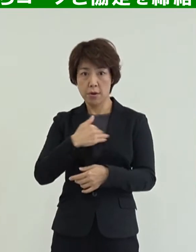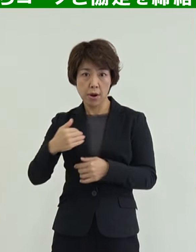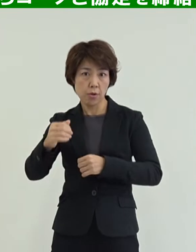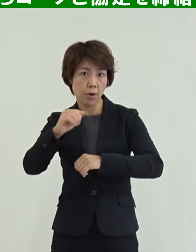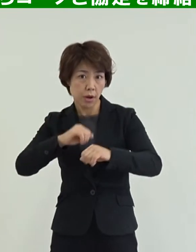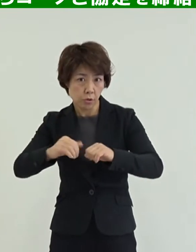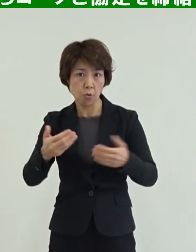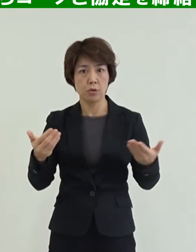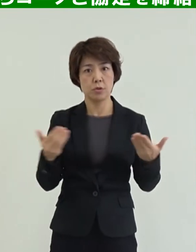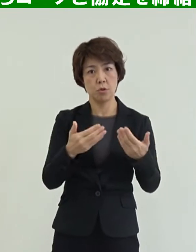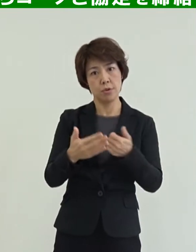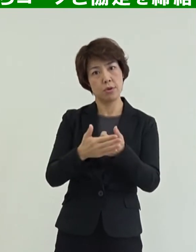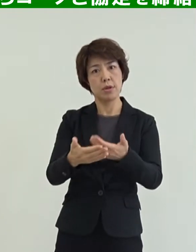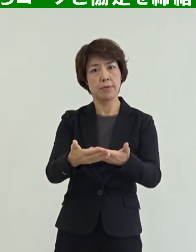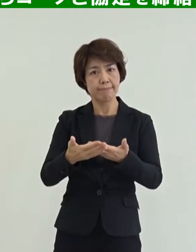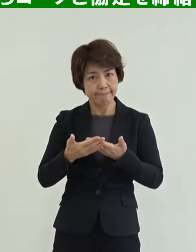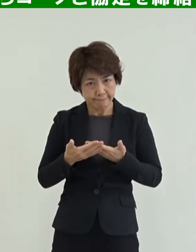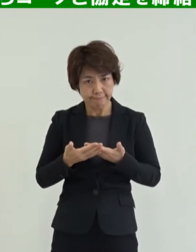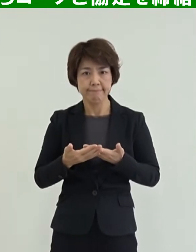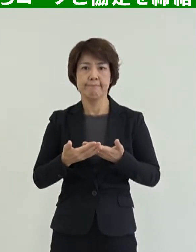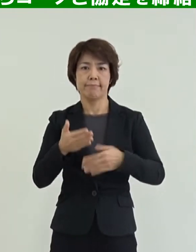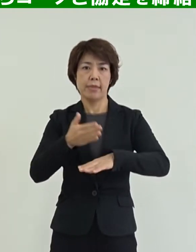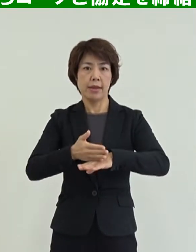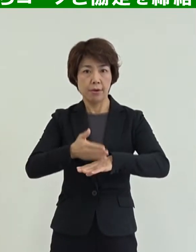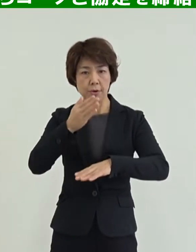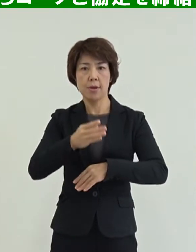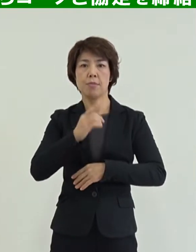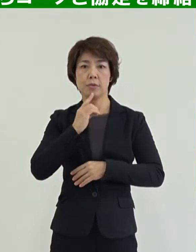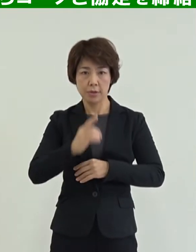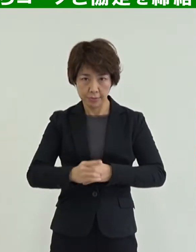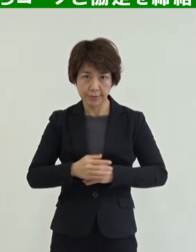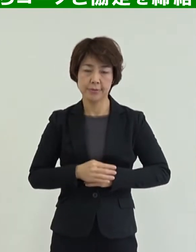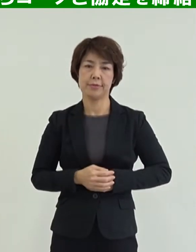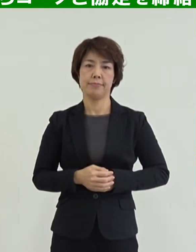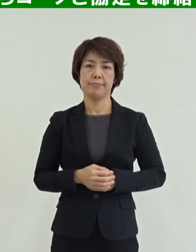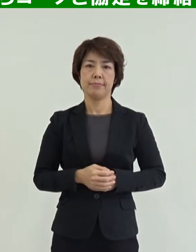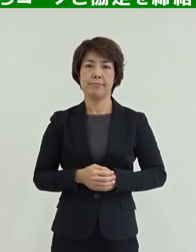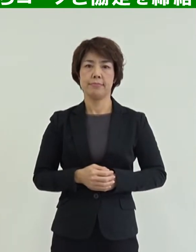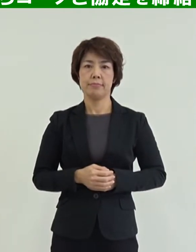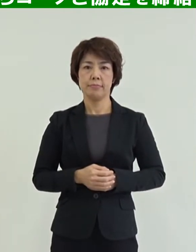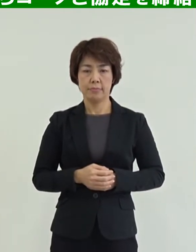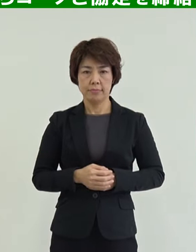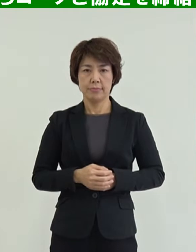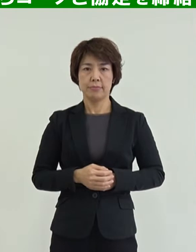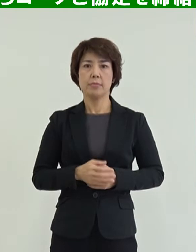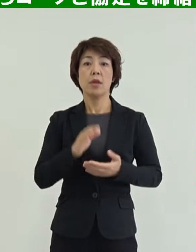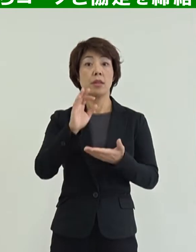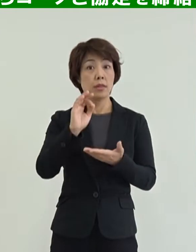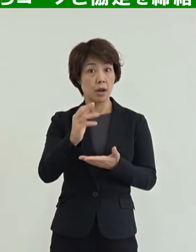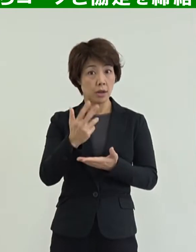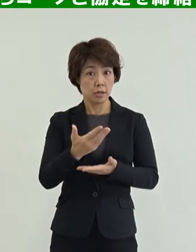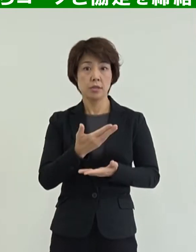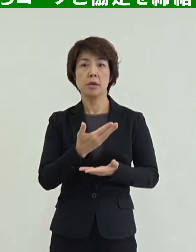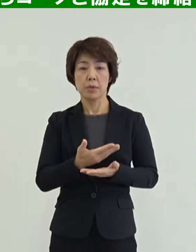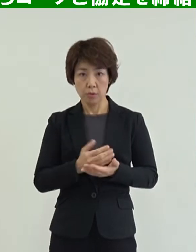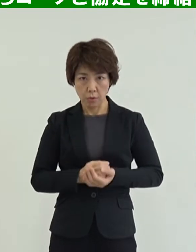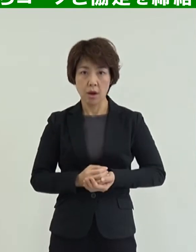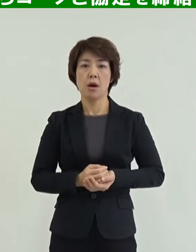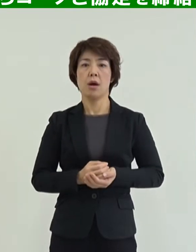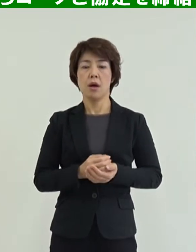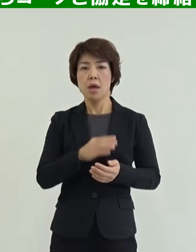をいただいておりますことこの場をお借りしてお礼申し上げますありがとうございます鳴らし様とは